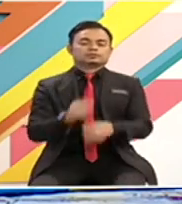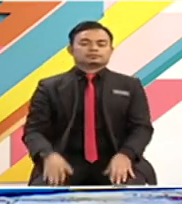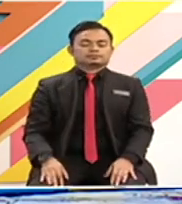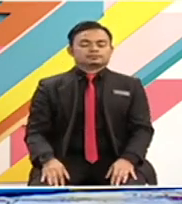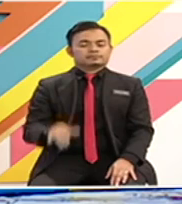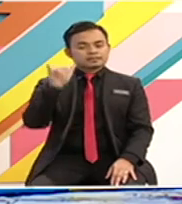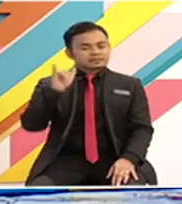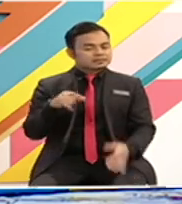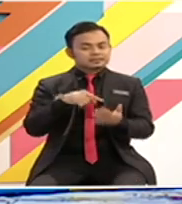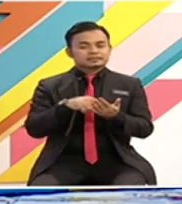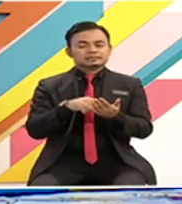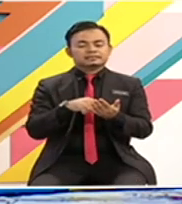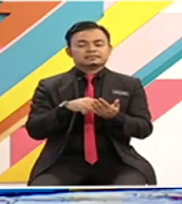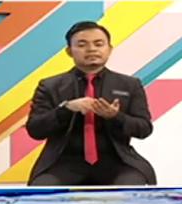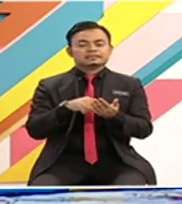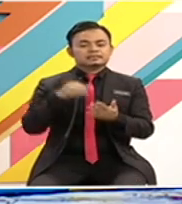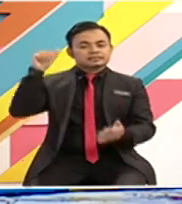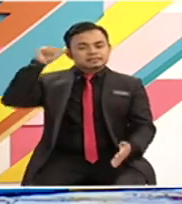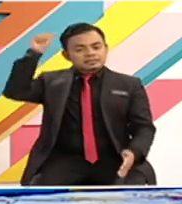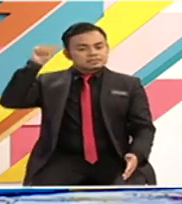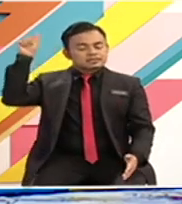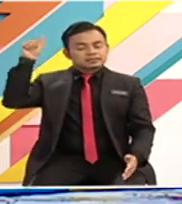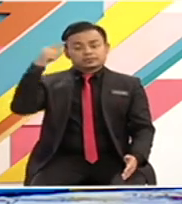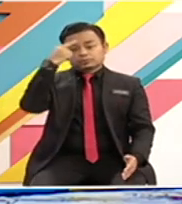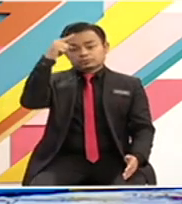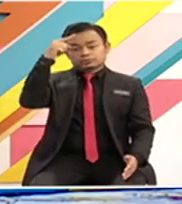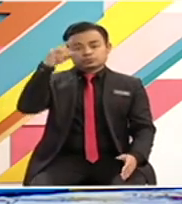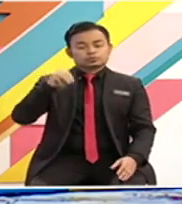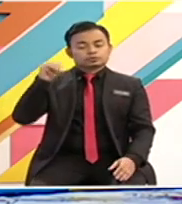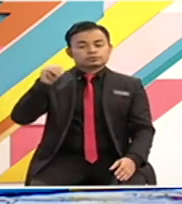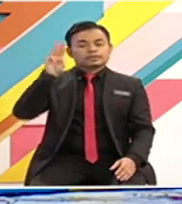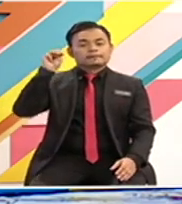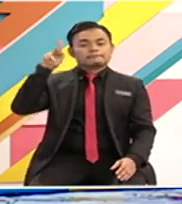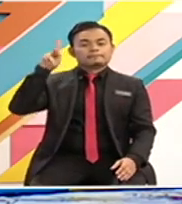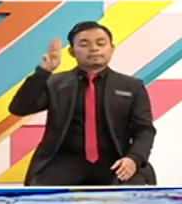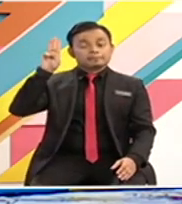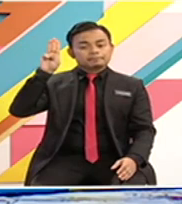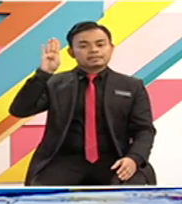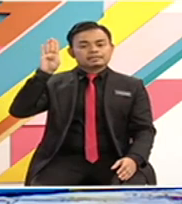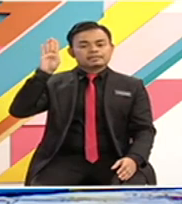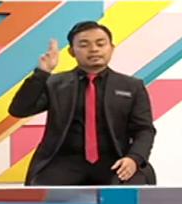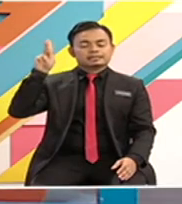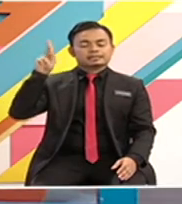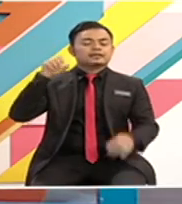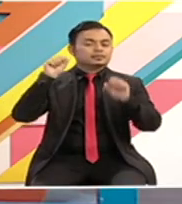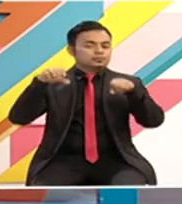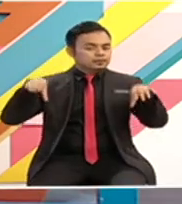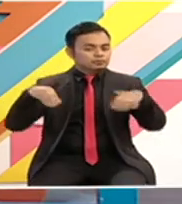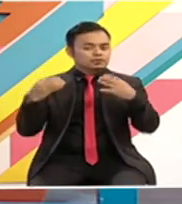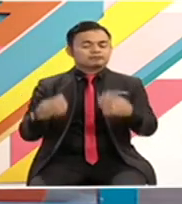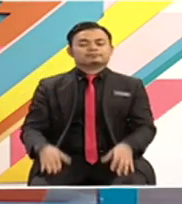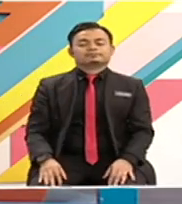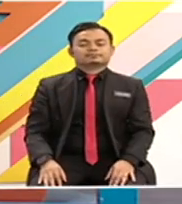etrex sangat senang bagi murid pendidikan khas Insyaallah semua boleh buahnya hal kayanya yang pertama kita perlukan